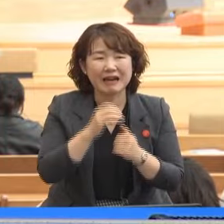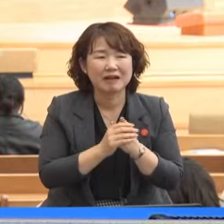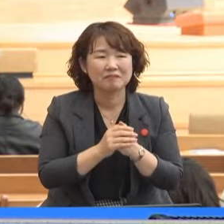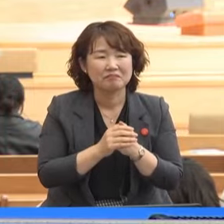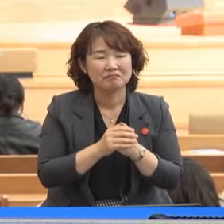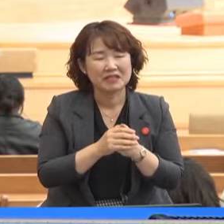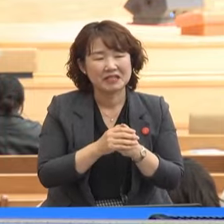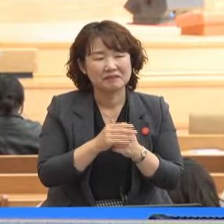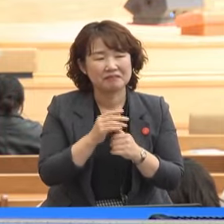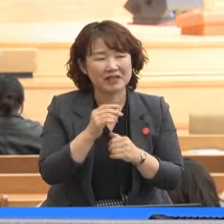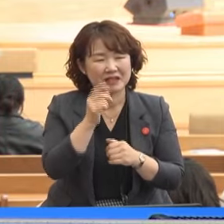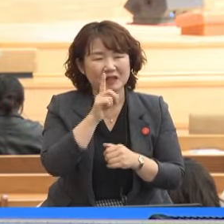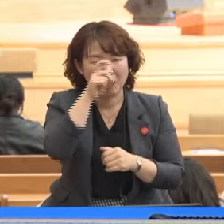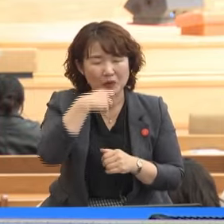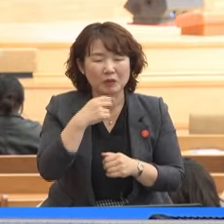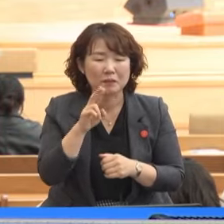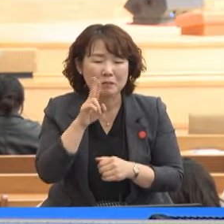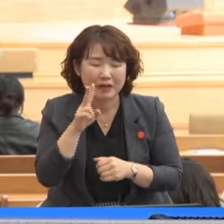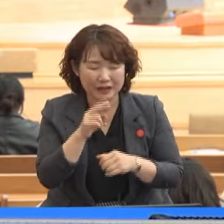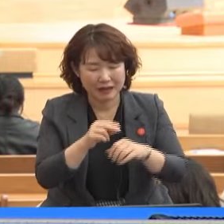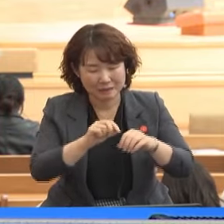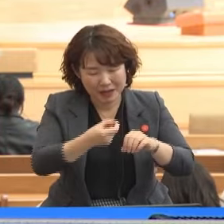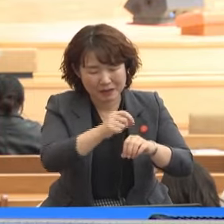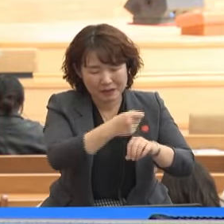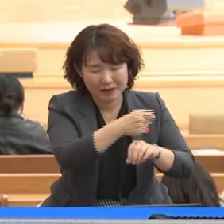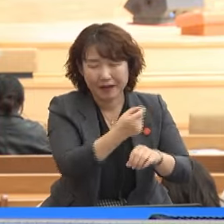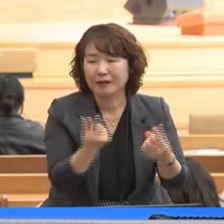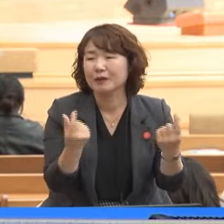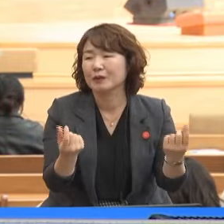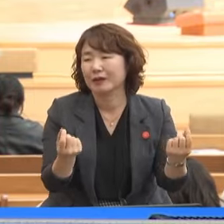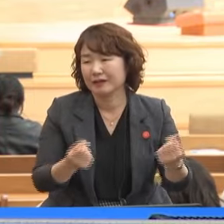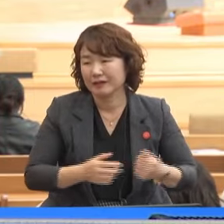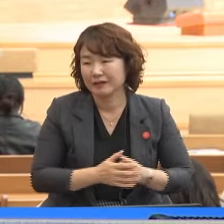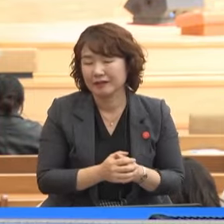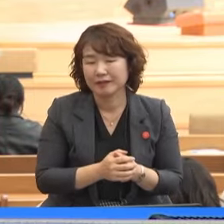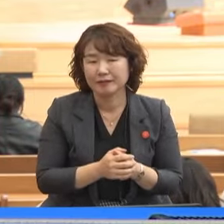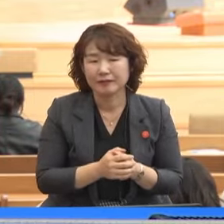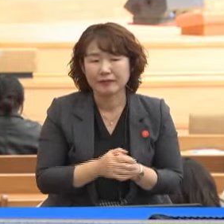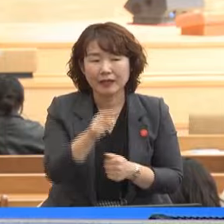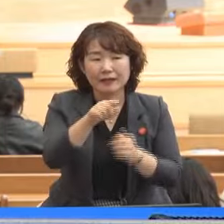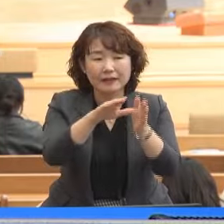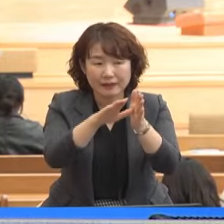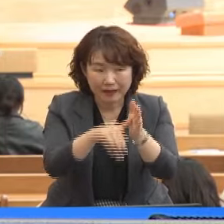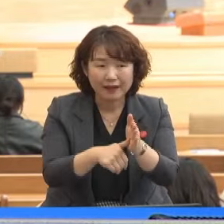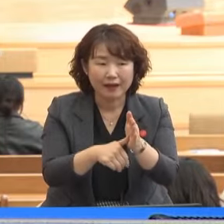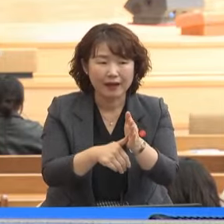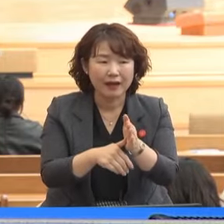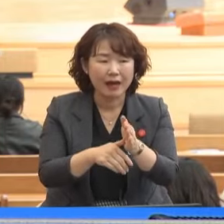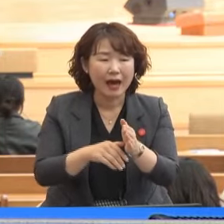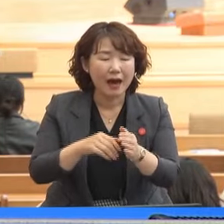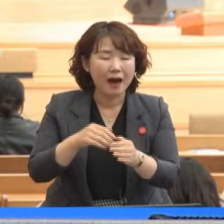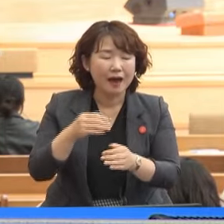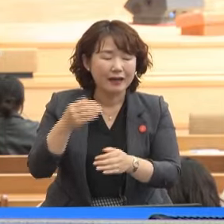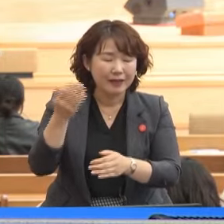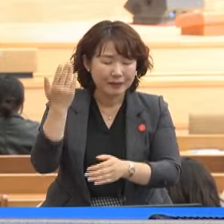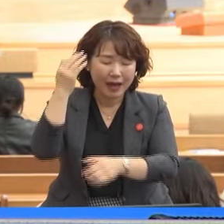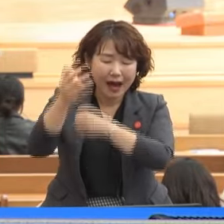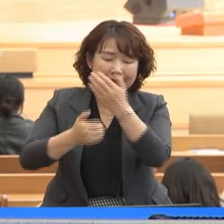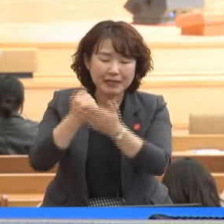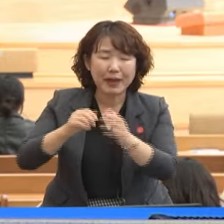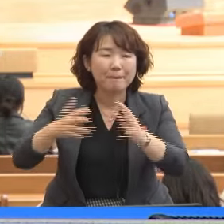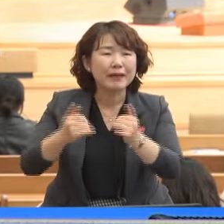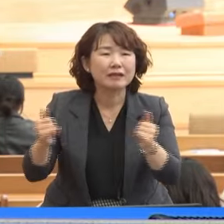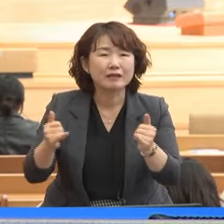것 똑같아. 이럴 때 말이에요, 일찍이 하나님의 백성들은 어떻게